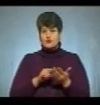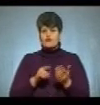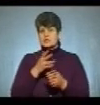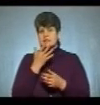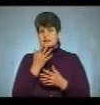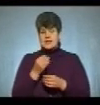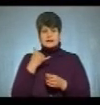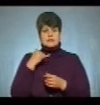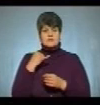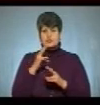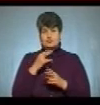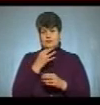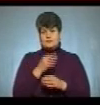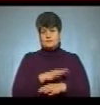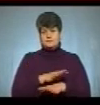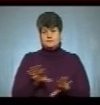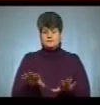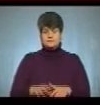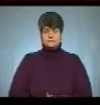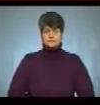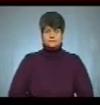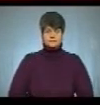ніхто не відповідав.